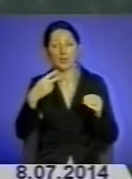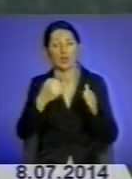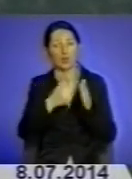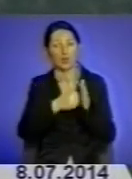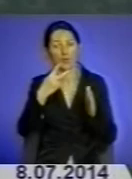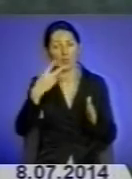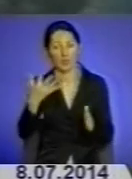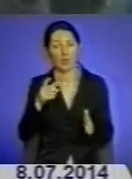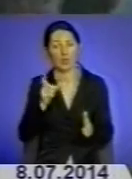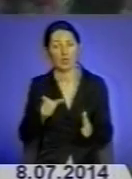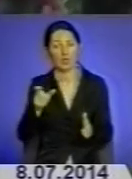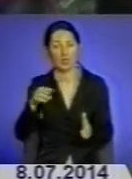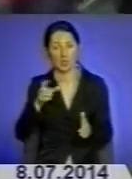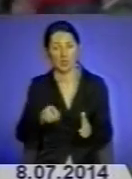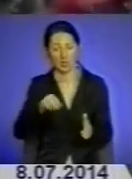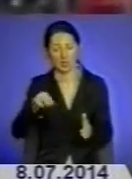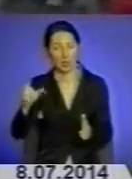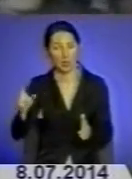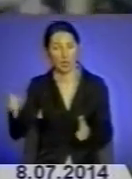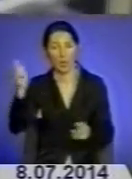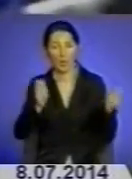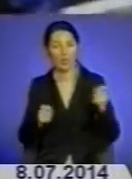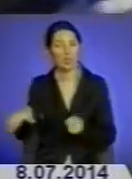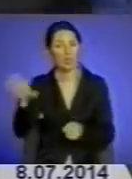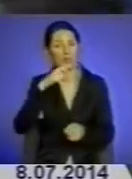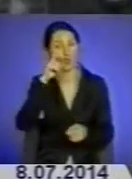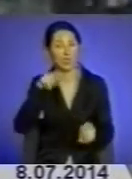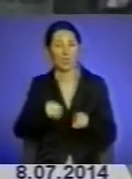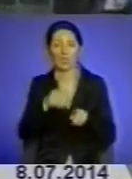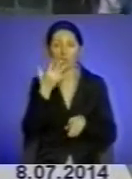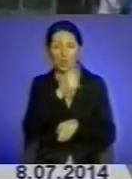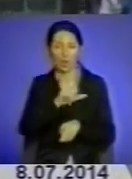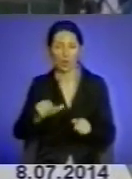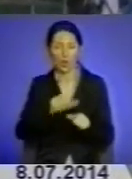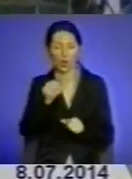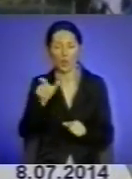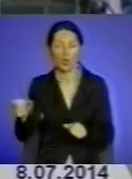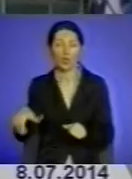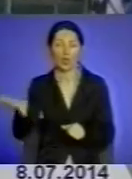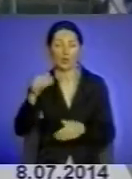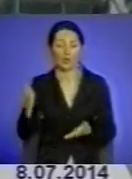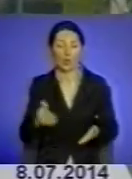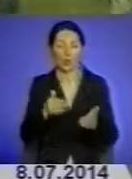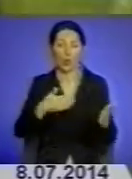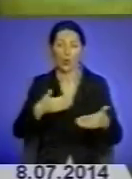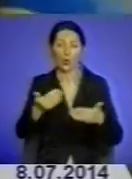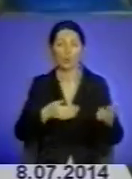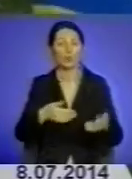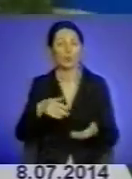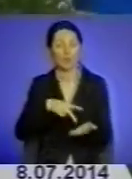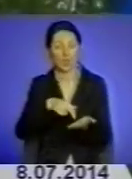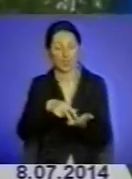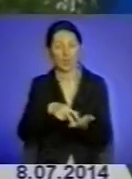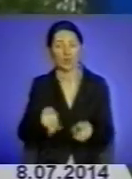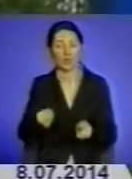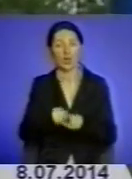З'їжджаються паломники з усієї України та за кордону. Окремі прочани всю дорогу йдуть пішки. В таких історичних обставинах ніхто не